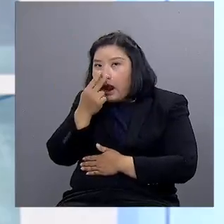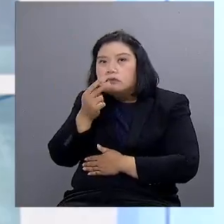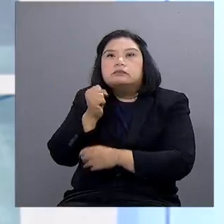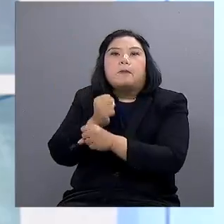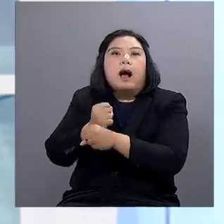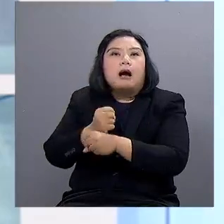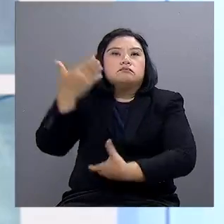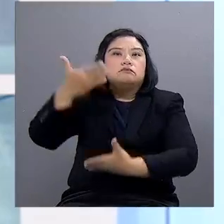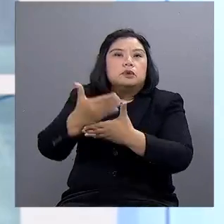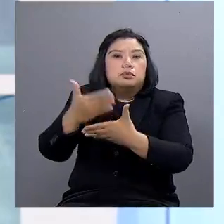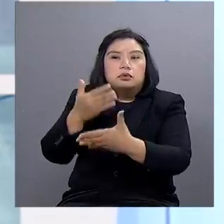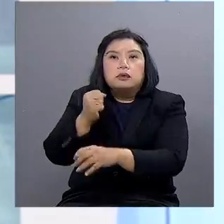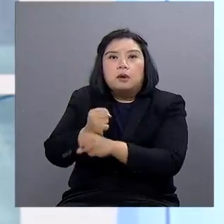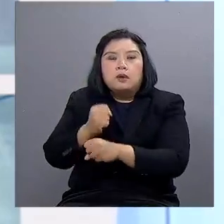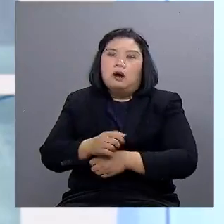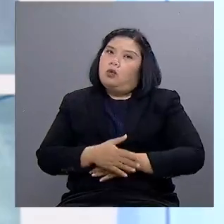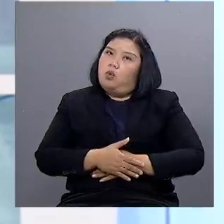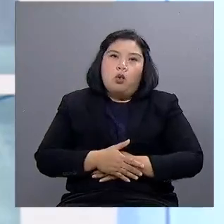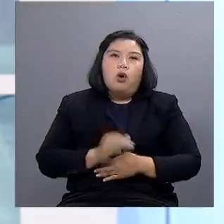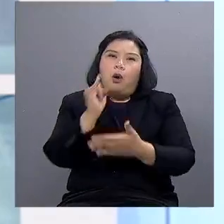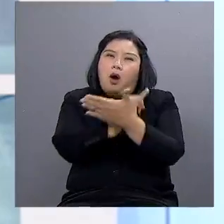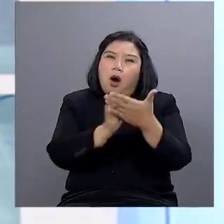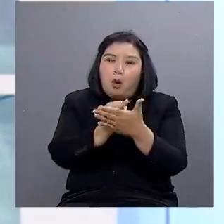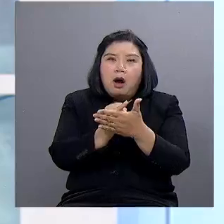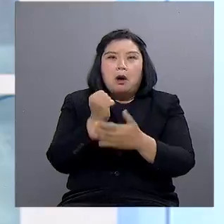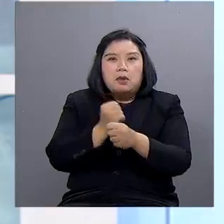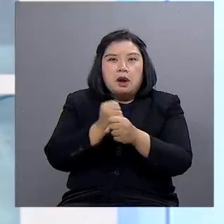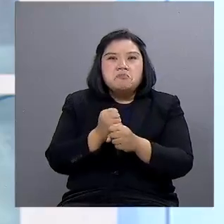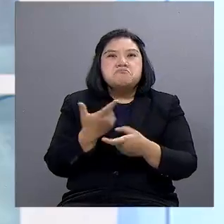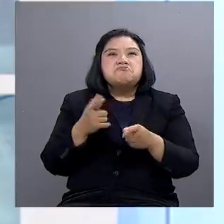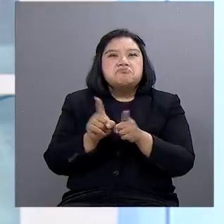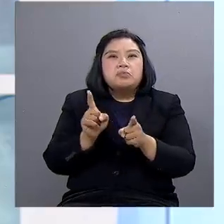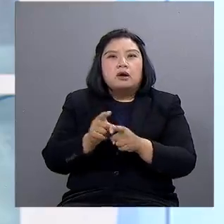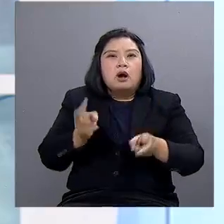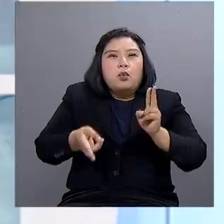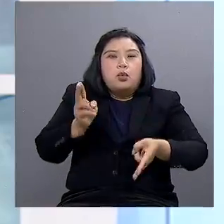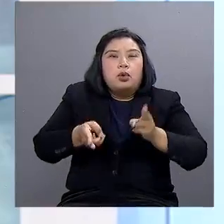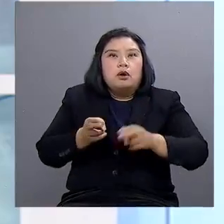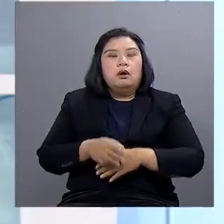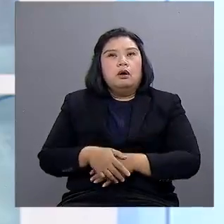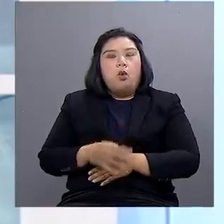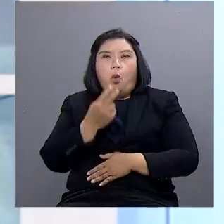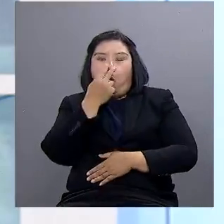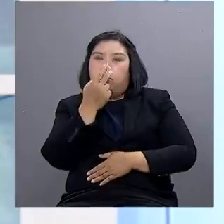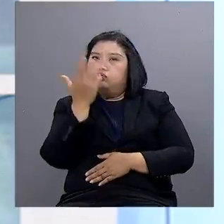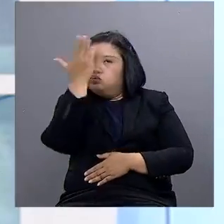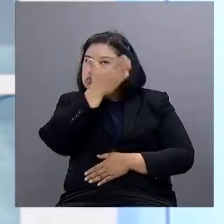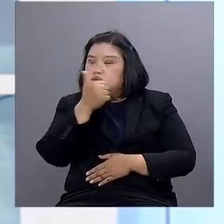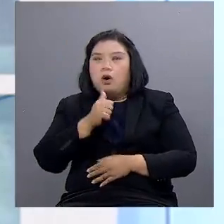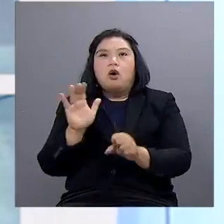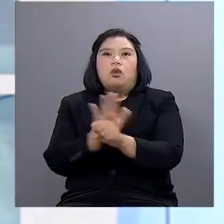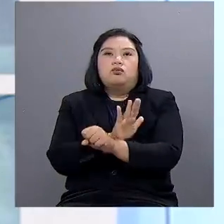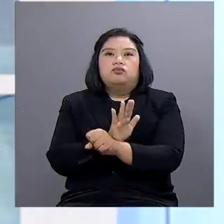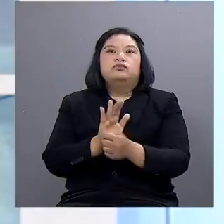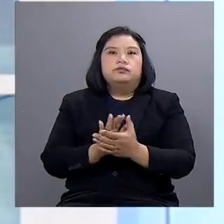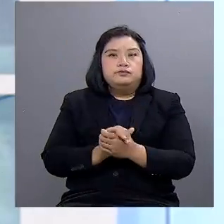จะมาเป็นจิตรกรรมฝาผนังมีชีวิตแบบนี้ได้เนี่ยหลายๆคนก็ทุ่มเทสรรพกำลังต่างๆแล้วก็ออกมาสวยสมบูรณ์แบบอย่างที่เราได้ชมไปเมื่อสักครู่นี้แล้วค่ะ